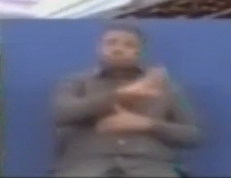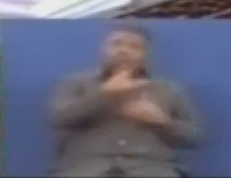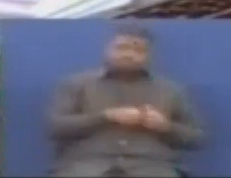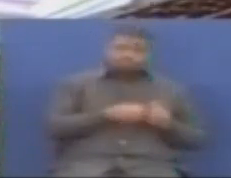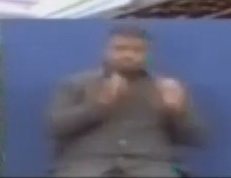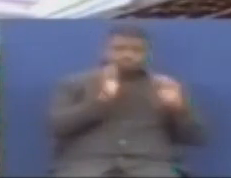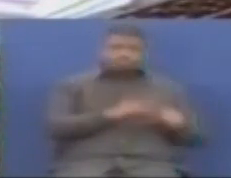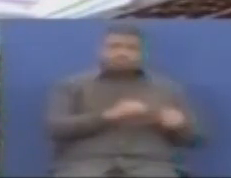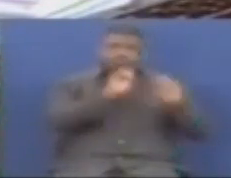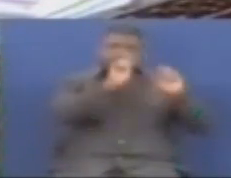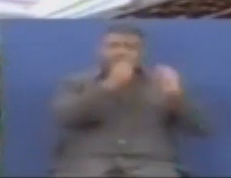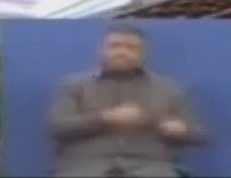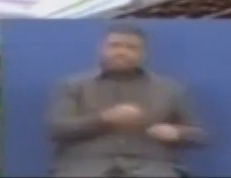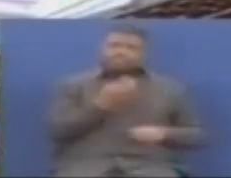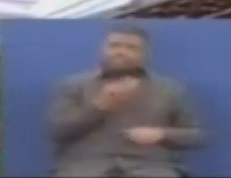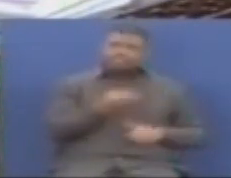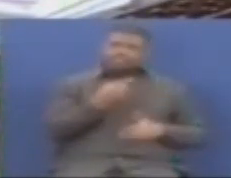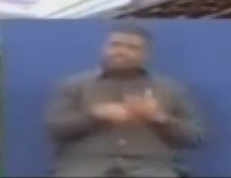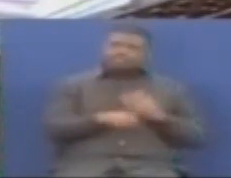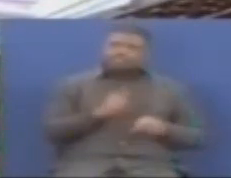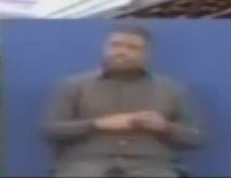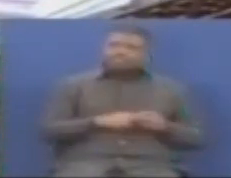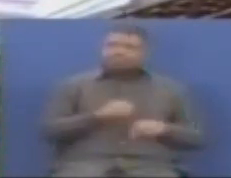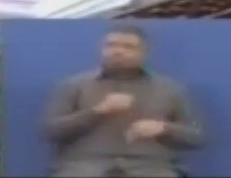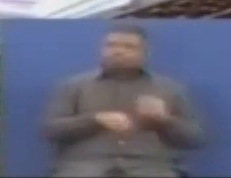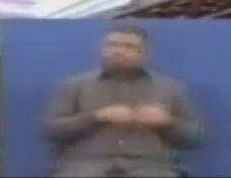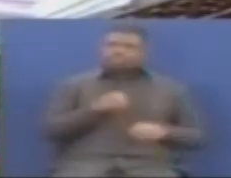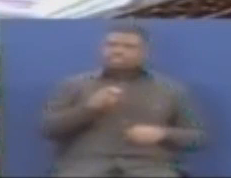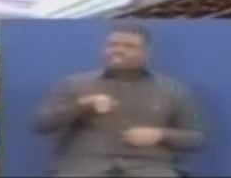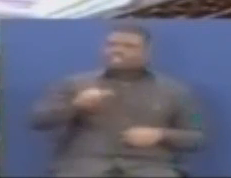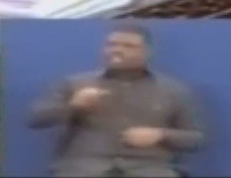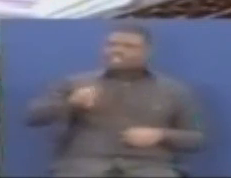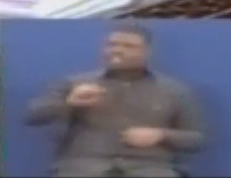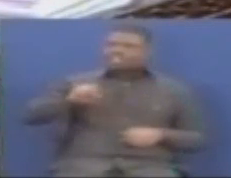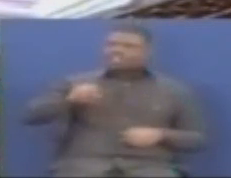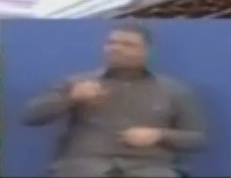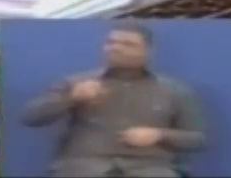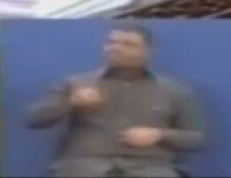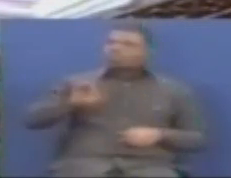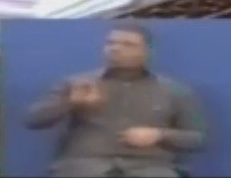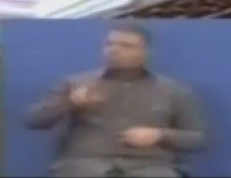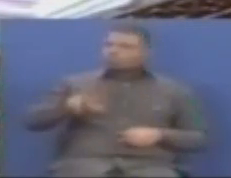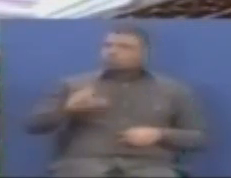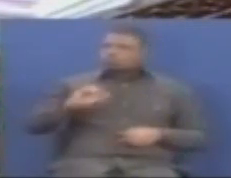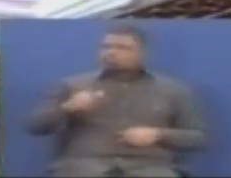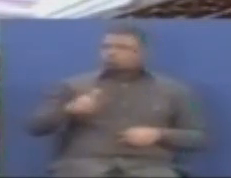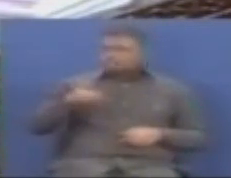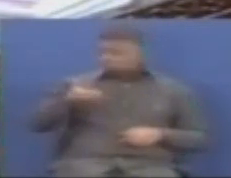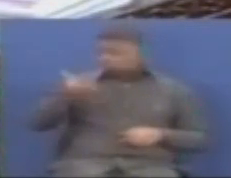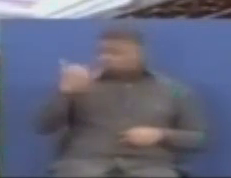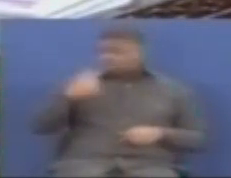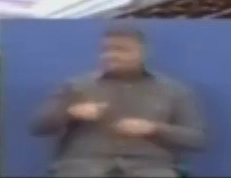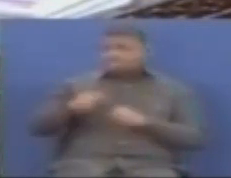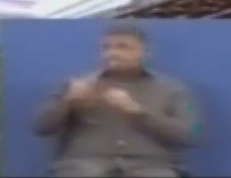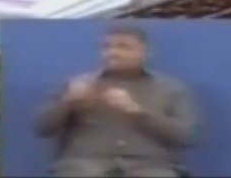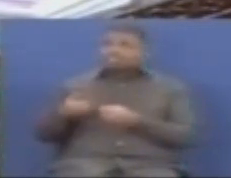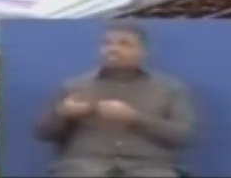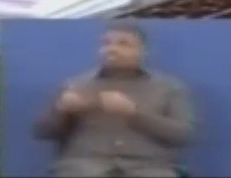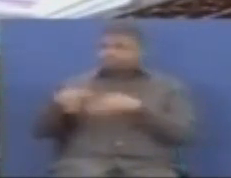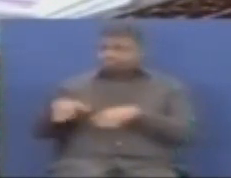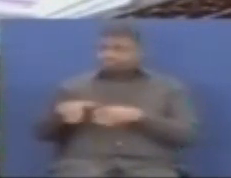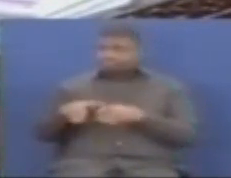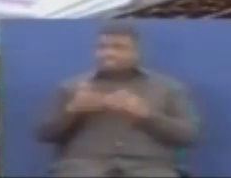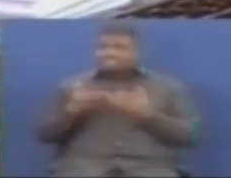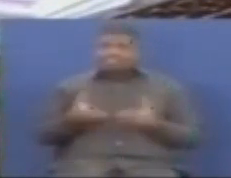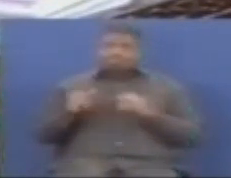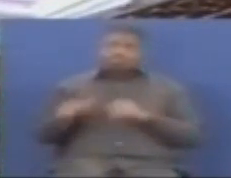kufunga transformer 3 katika mgodi wa Nyakafuru, tumewasha mwezi uliopita na sasa hivi tunahangaika na kuwasha kwa wachimbaji